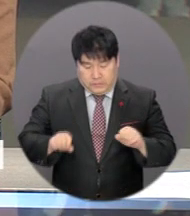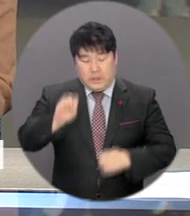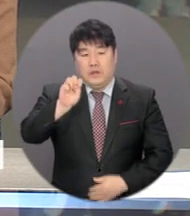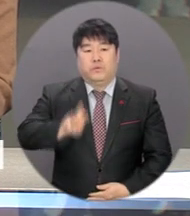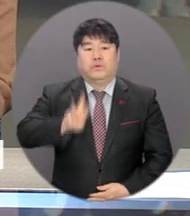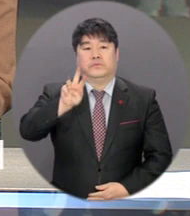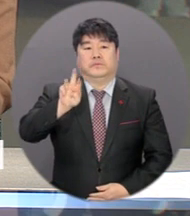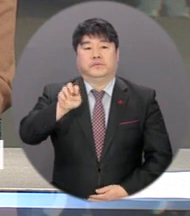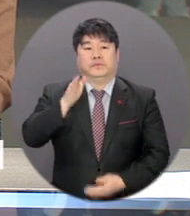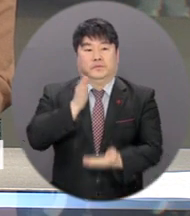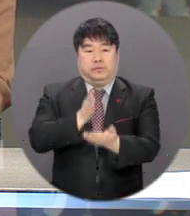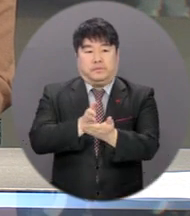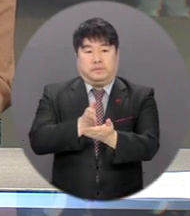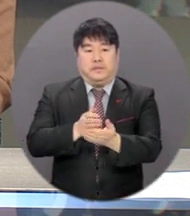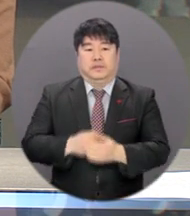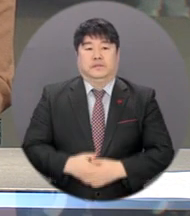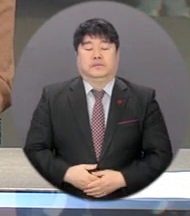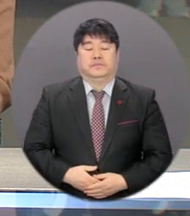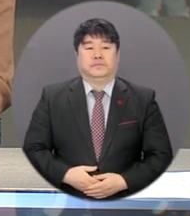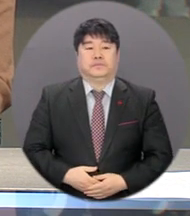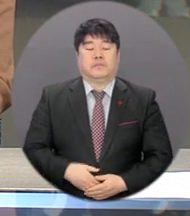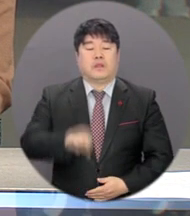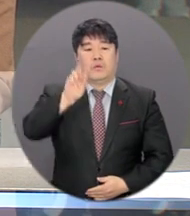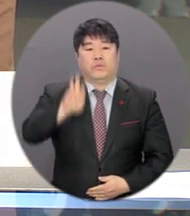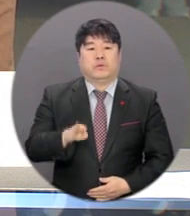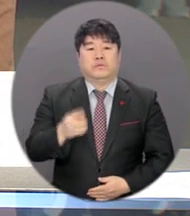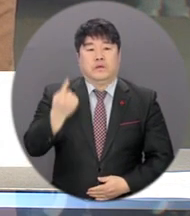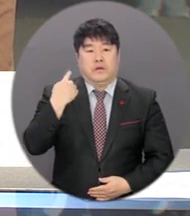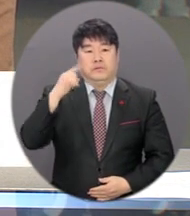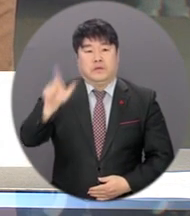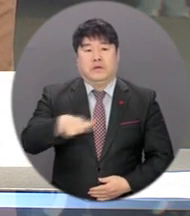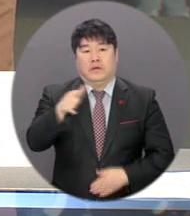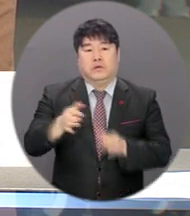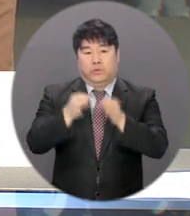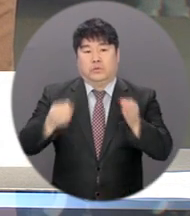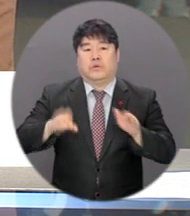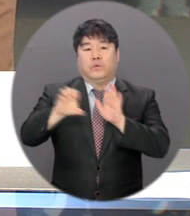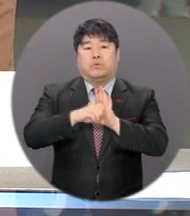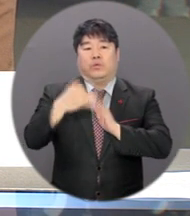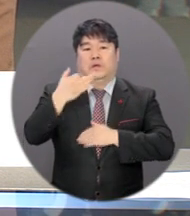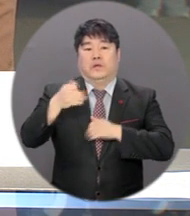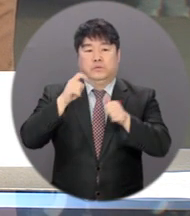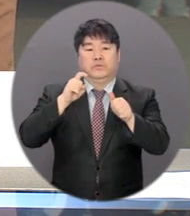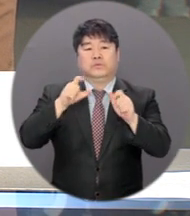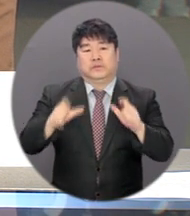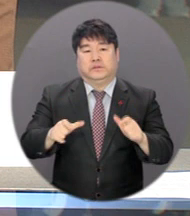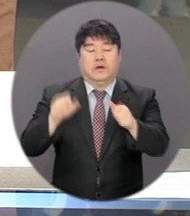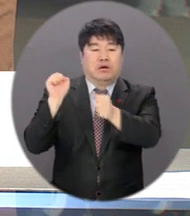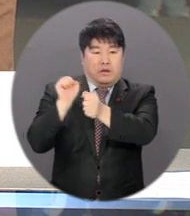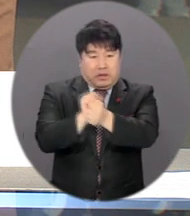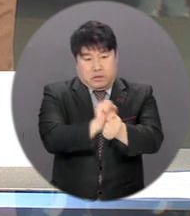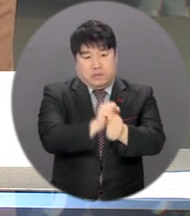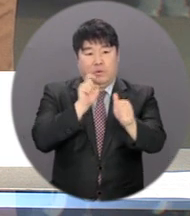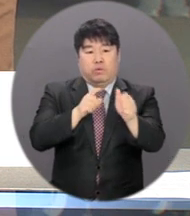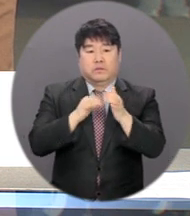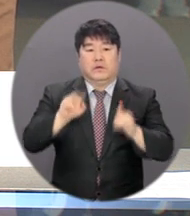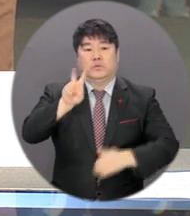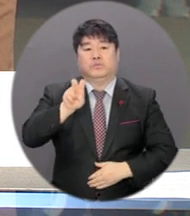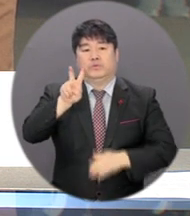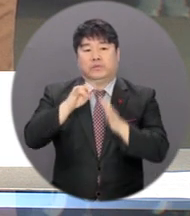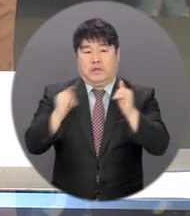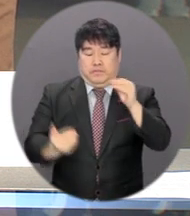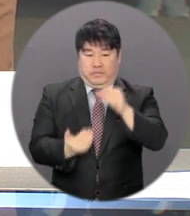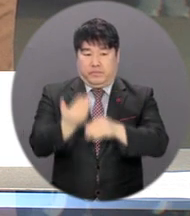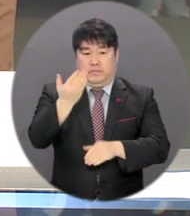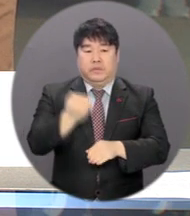여러분 안녕하십니까? 광주 MBC 뉴스데스크입니다. 광주에서는 어제 하루 동안 코로나19 지역 감염 확진자가 22명이나